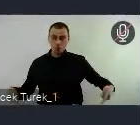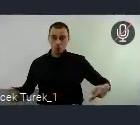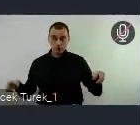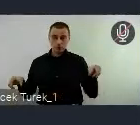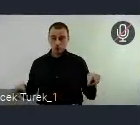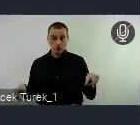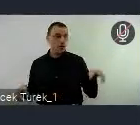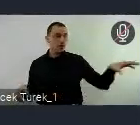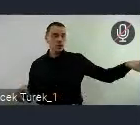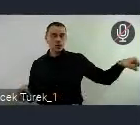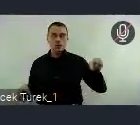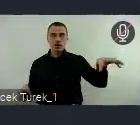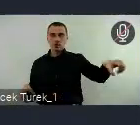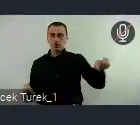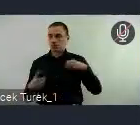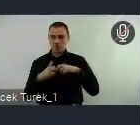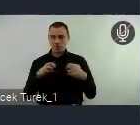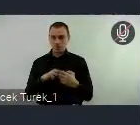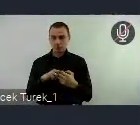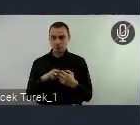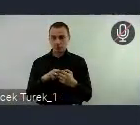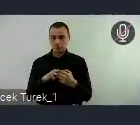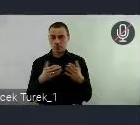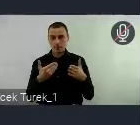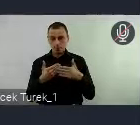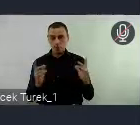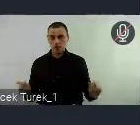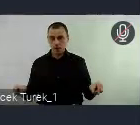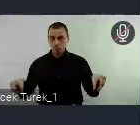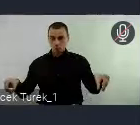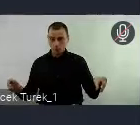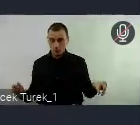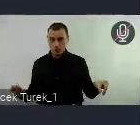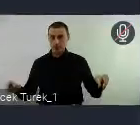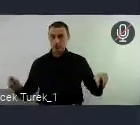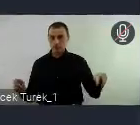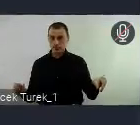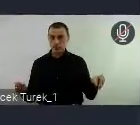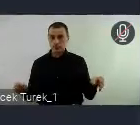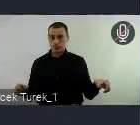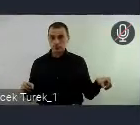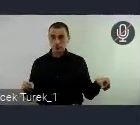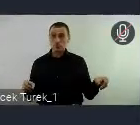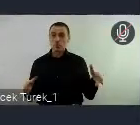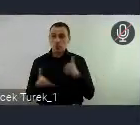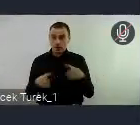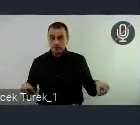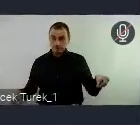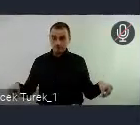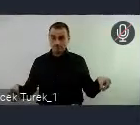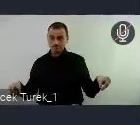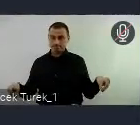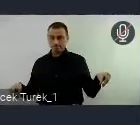stabilizację górnej części ciała potrzebują oparte uchwyty po bokach które są one służą też właśnie do stabilizacji na toalecie